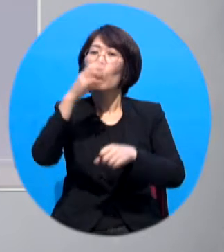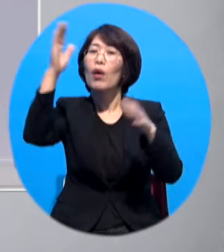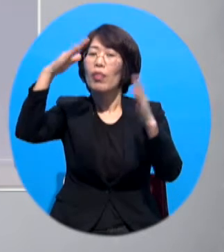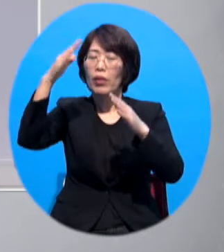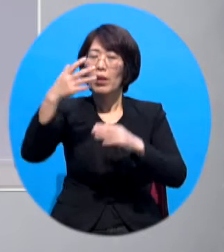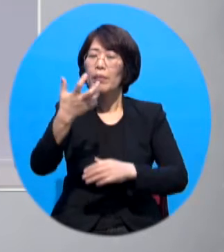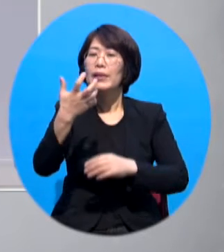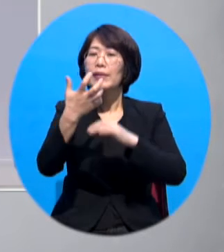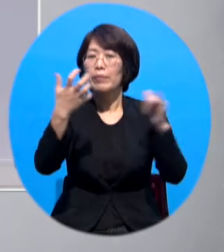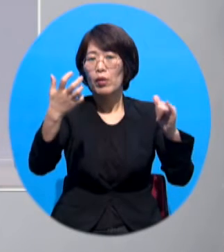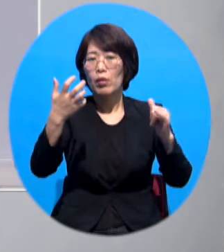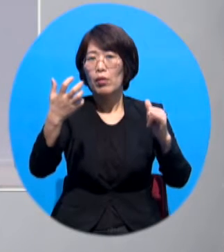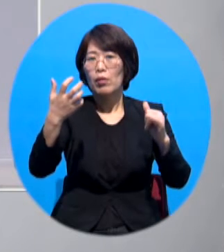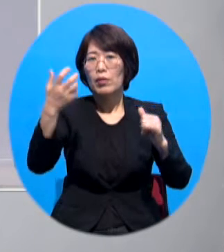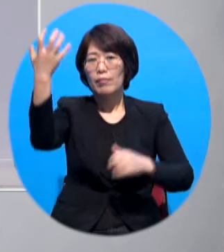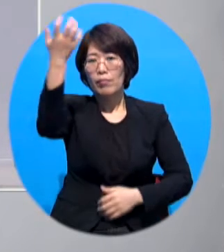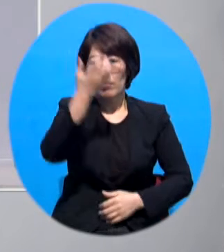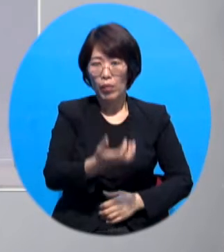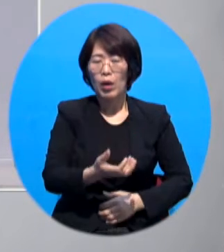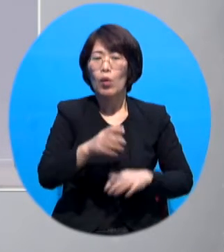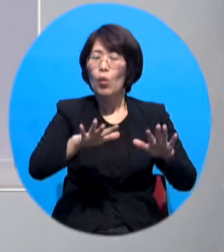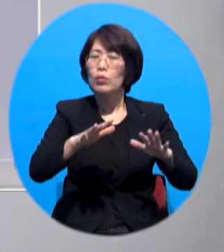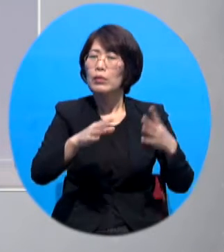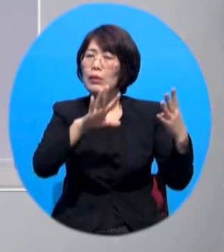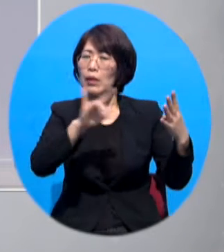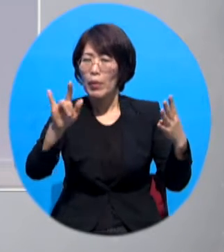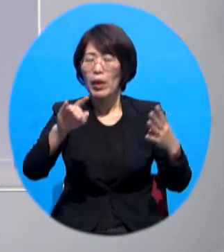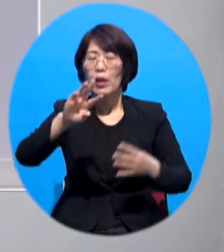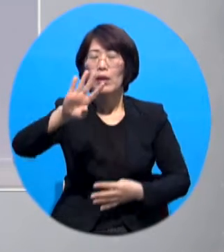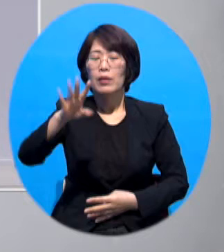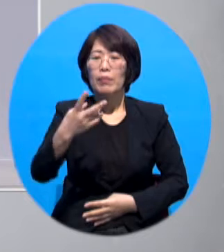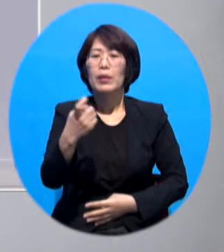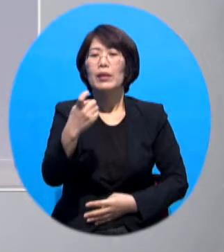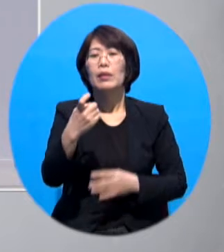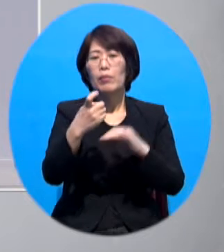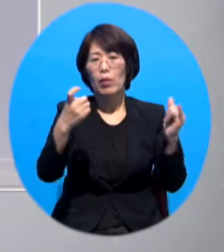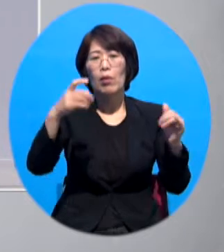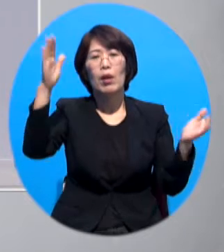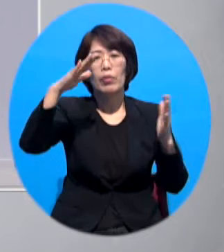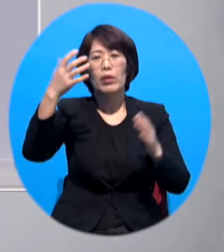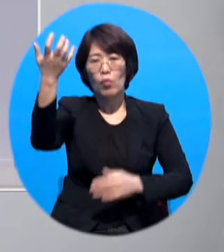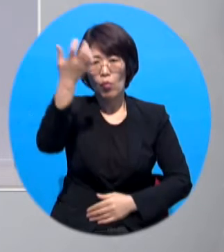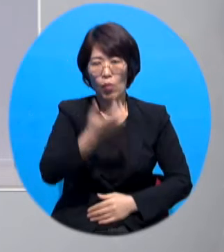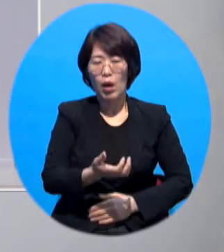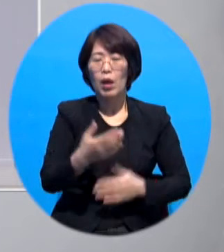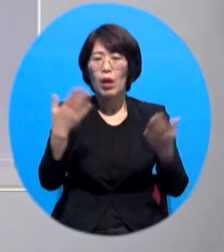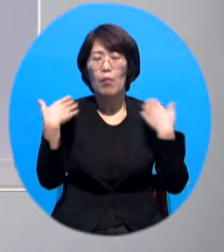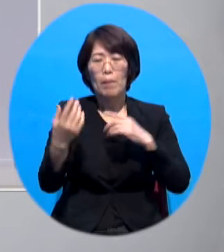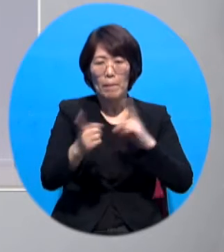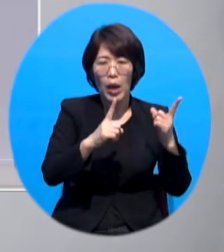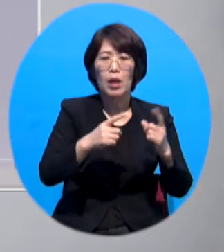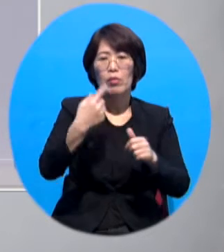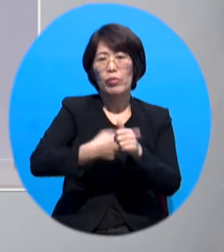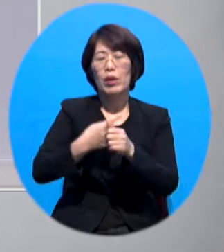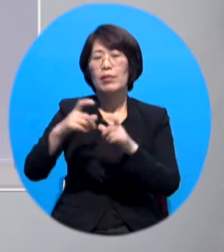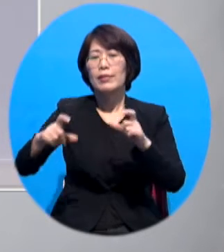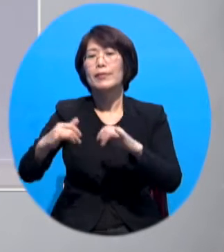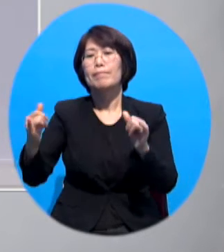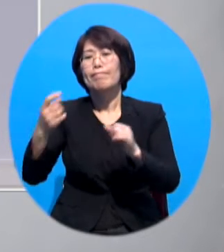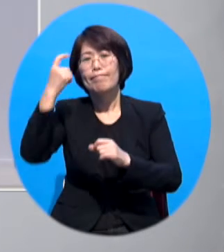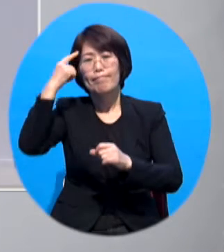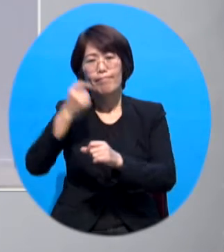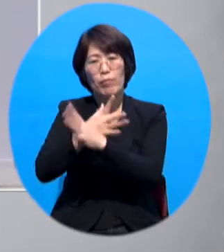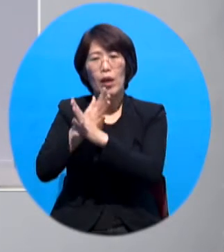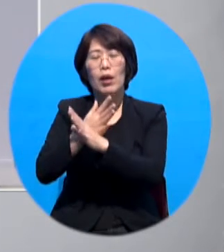82명이 유아 같습니다 올해는 거의 내비 가까이 되는 3 110명이 유학와서 학교가 살고 지역사회가 활력을 되찾았습니다